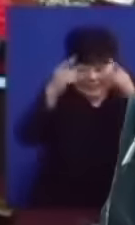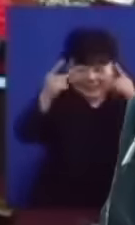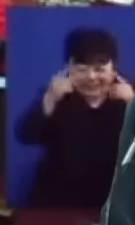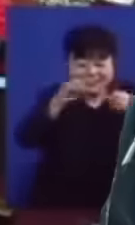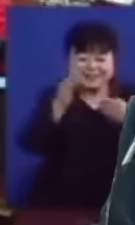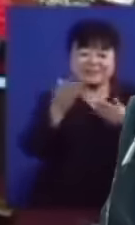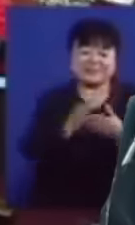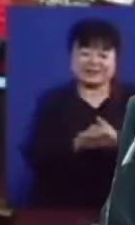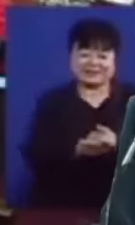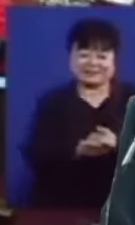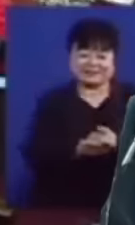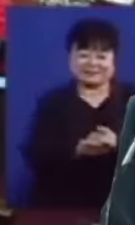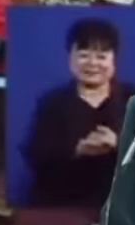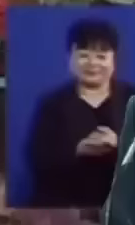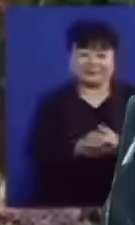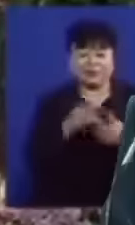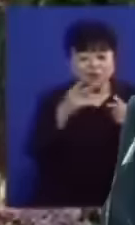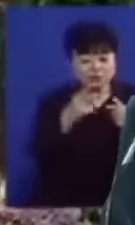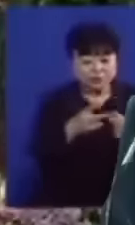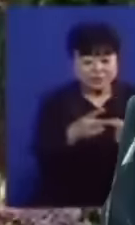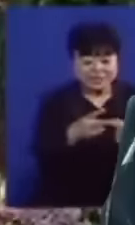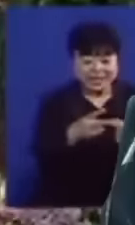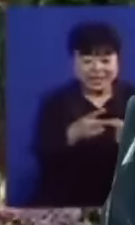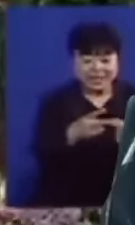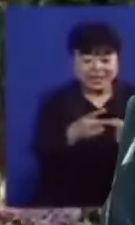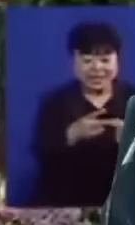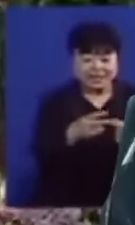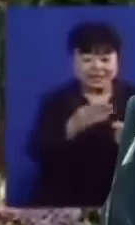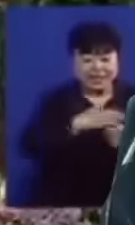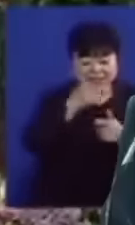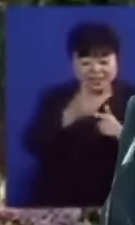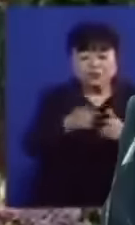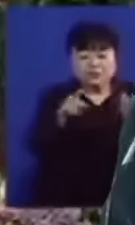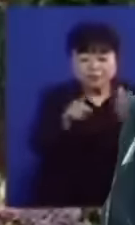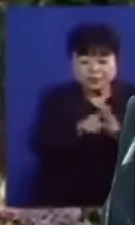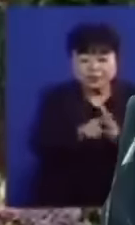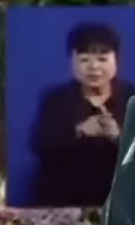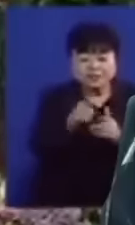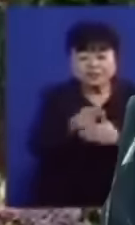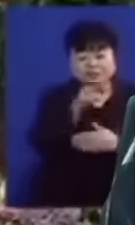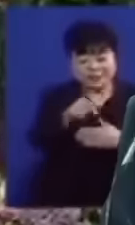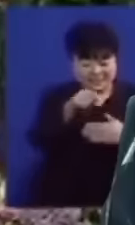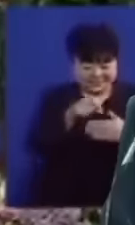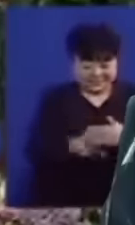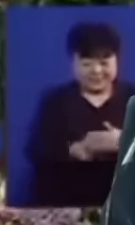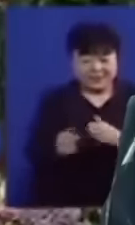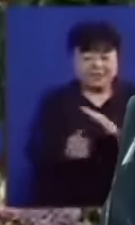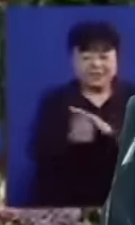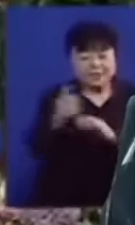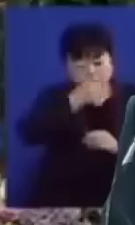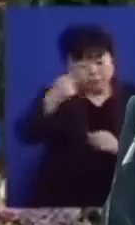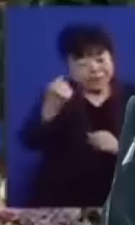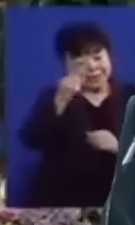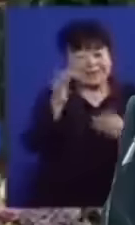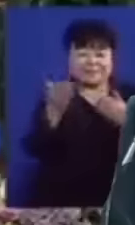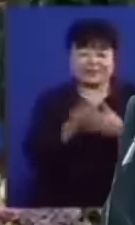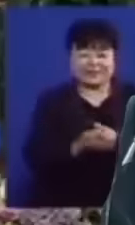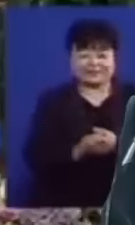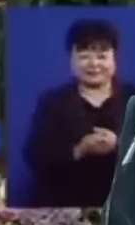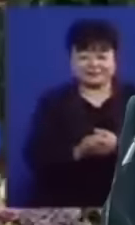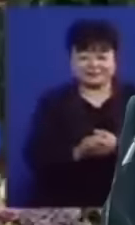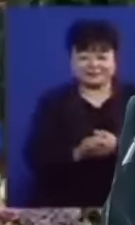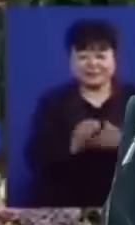되는 것입니다. 둘째로, 내가 예수 믿는 것은 예수님 안에서 희망과 꿈을 갖게 되기 때문인